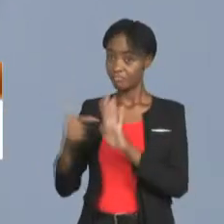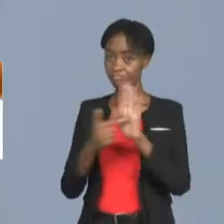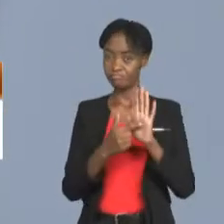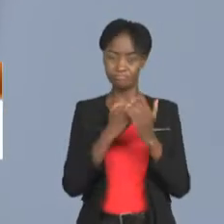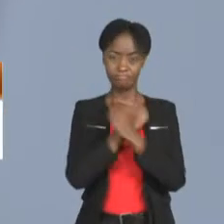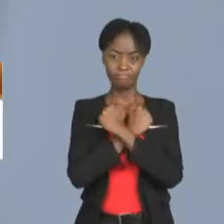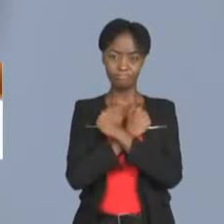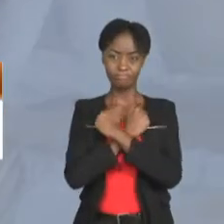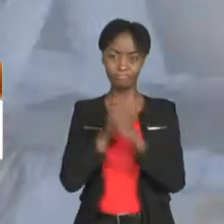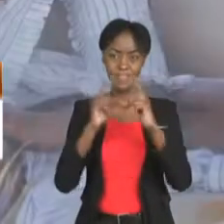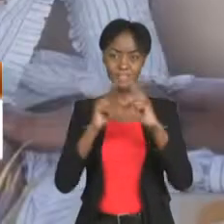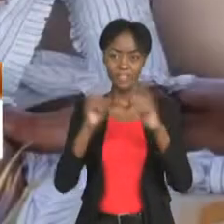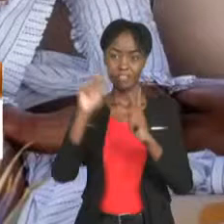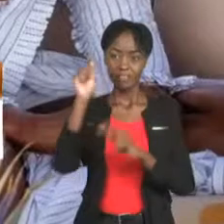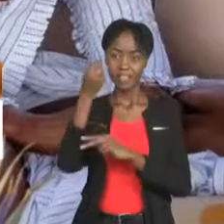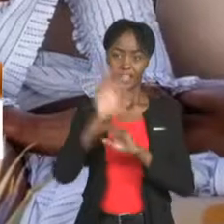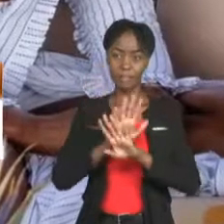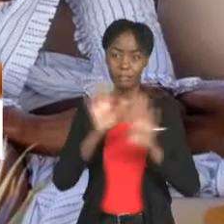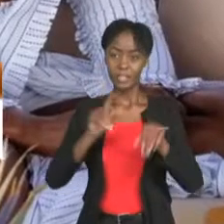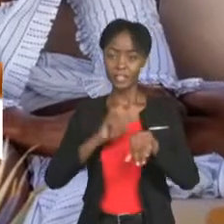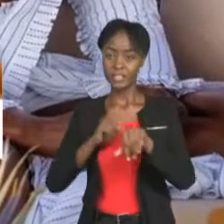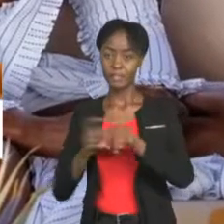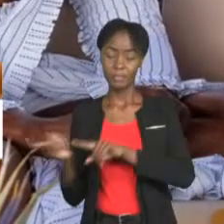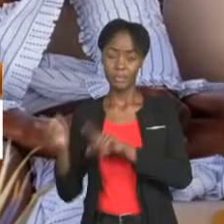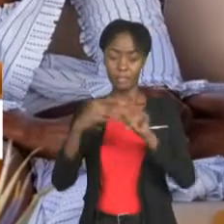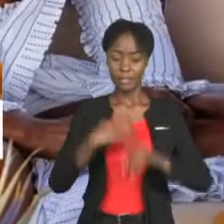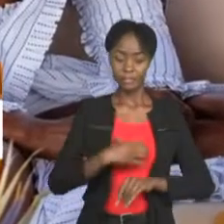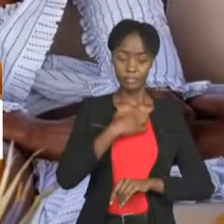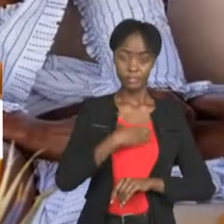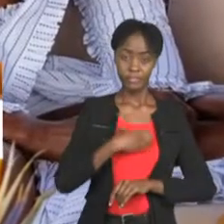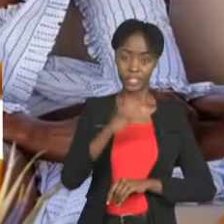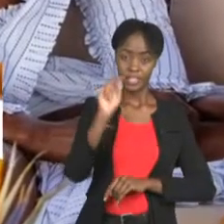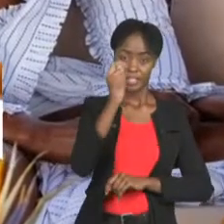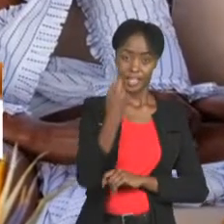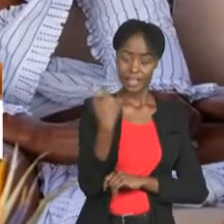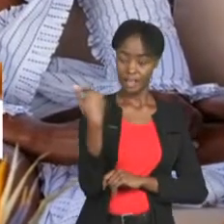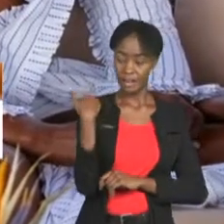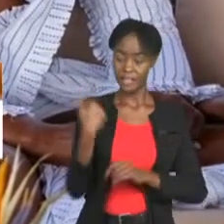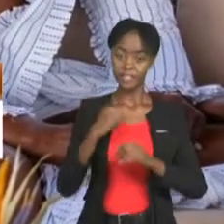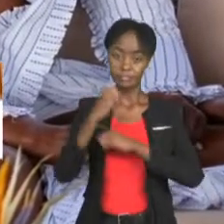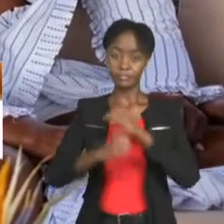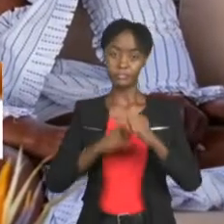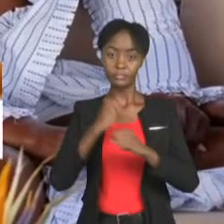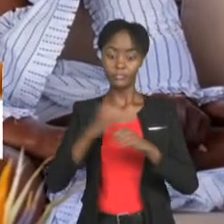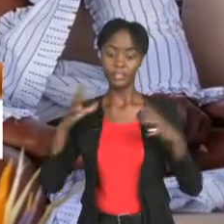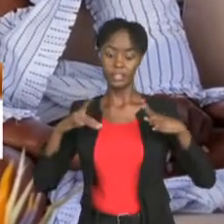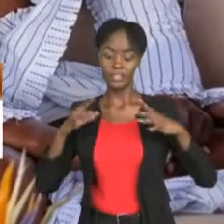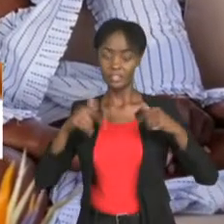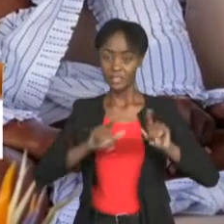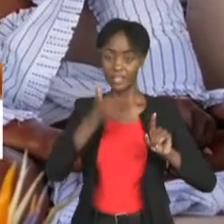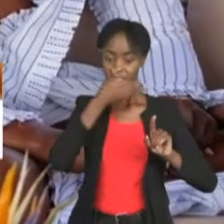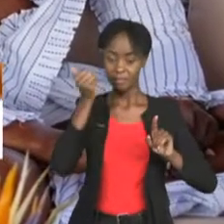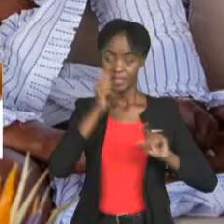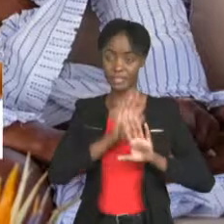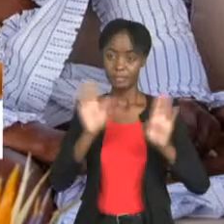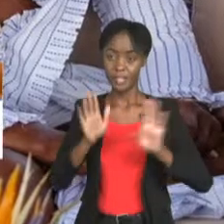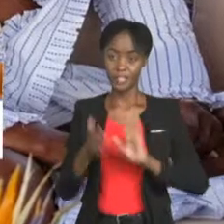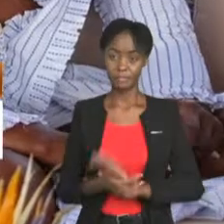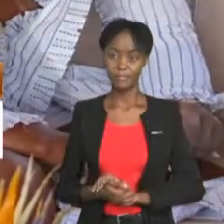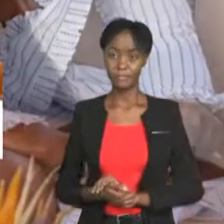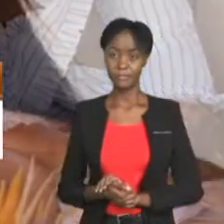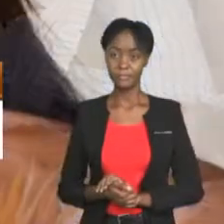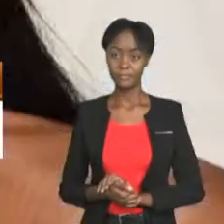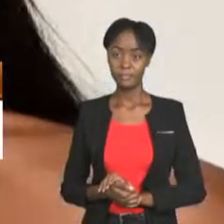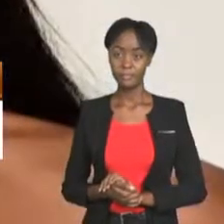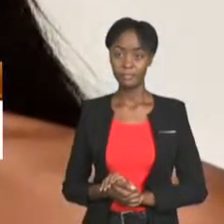mapenzi yake ya dhati kwa taifa hili alipozuru nchini mwaka jana msimu wa Krismasi na hata kumfanya kuwa bora zaidi. Robert Ouma,